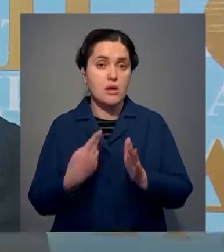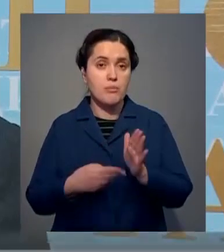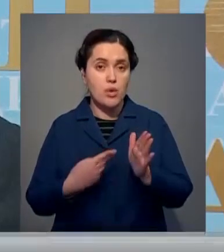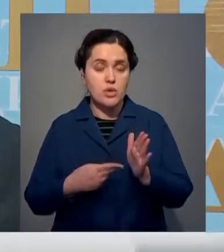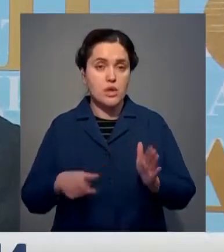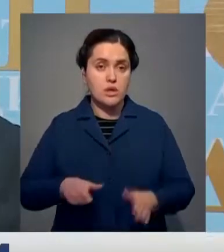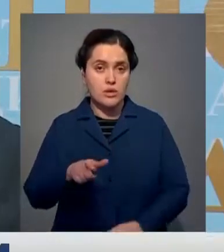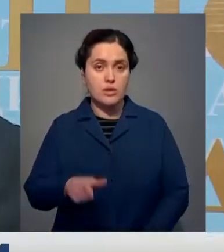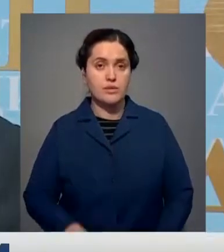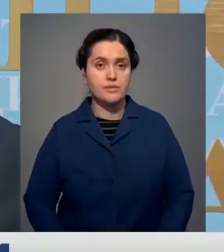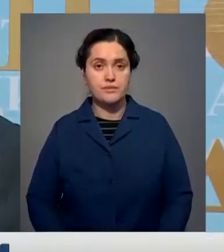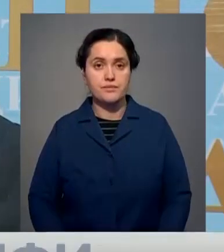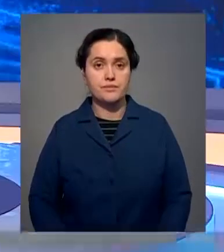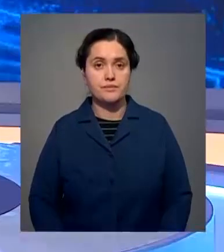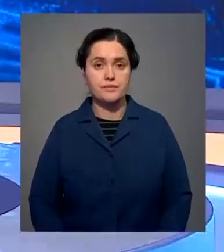на автодорогах.